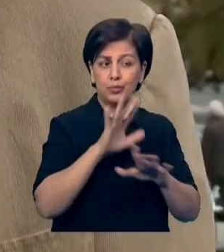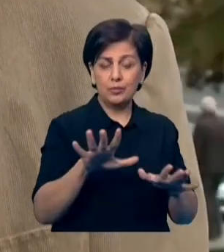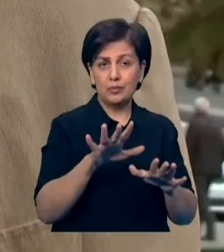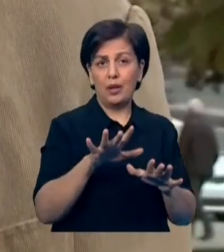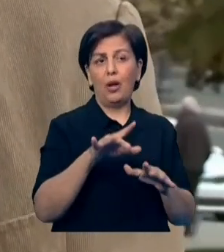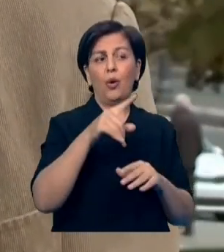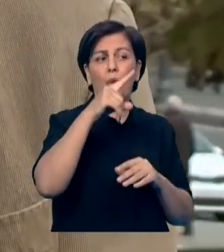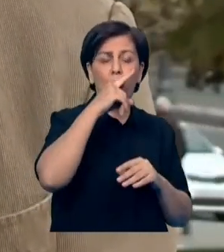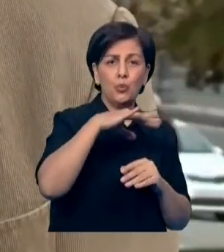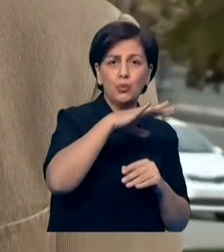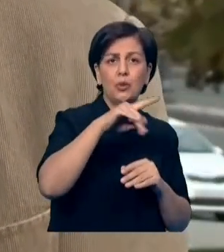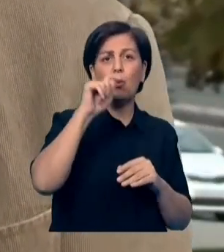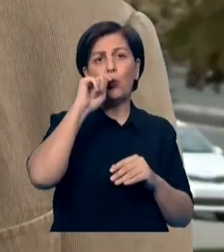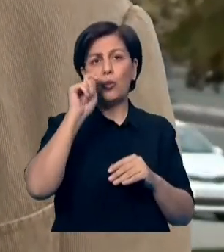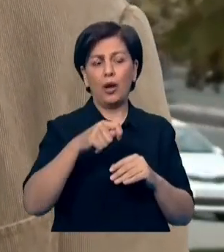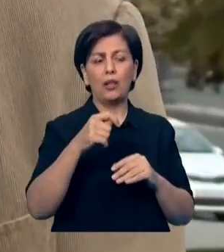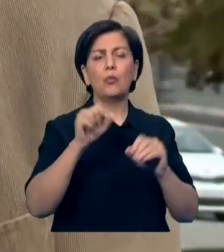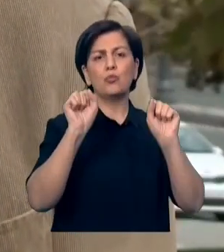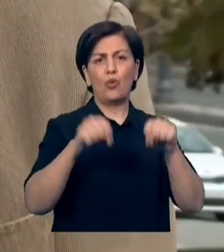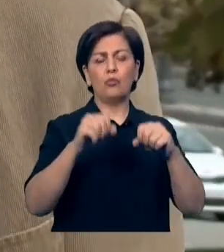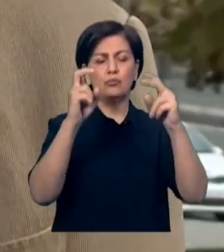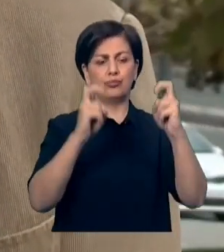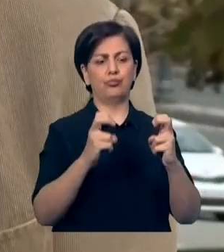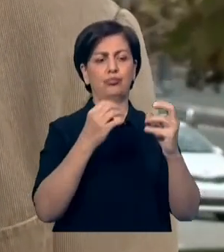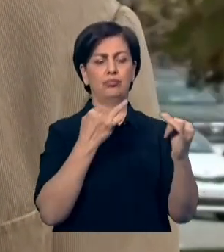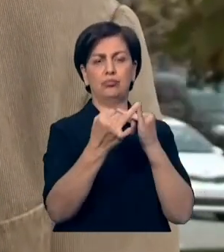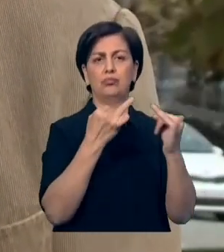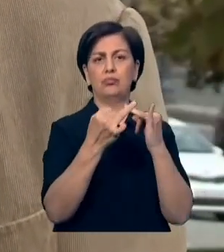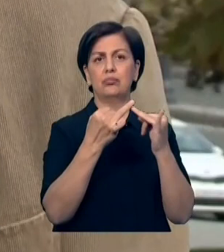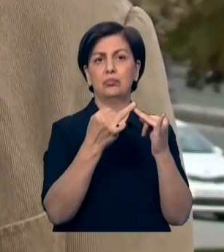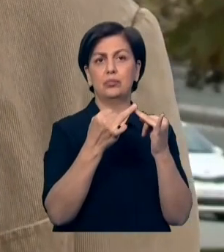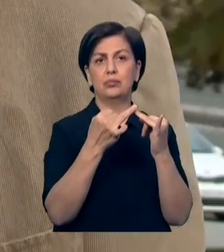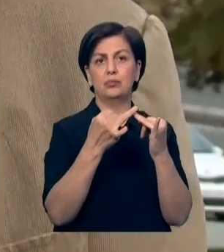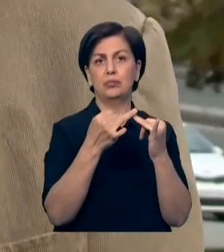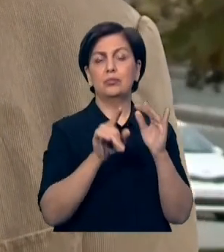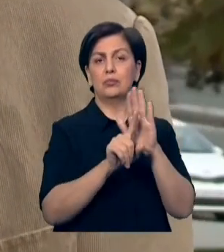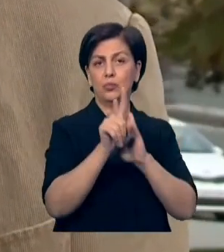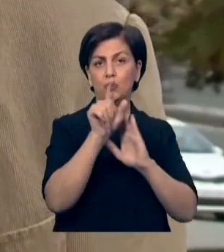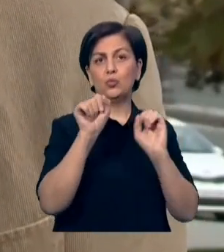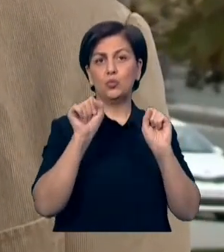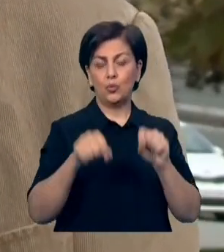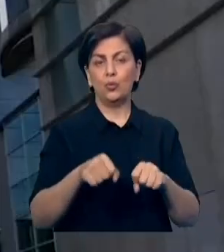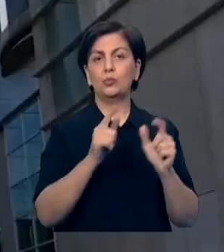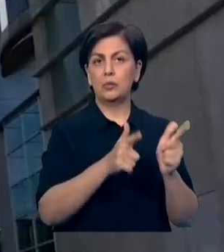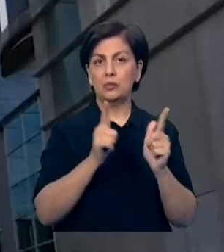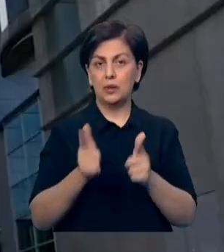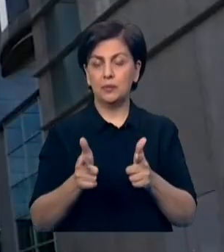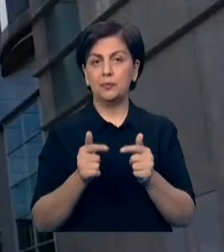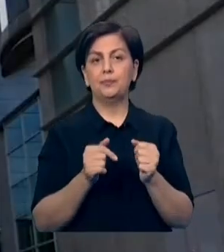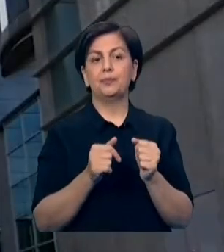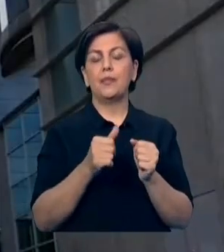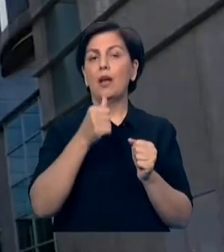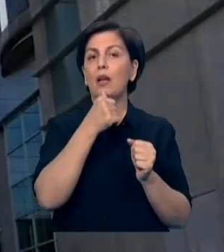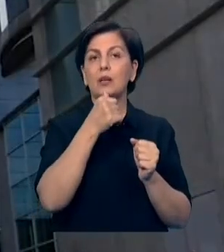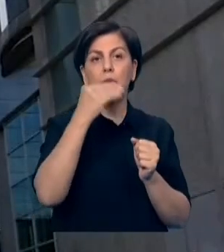həm Ukrayna danışıqlar masası arxasında oturmağa bu və digər dərəcədə razılaşacaqlar.